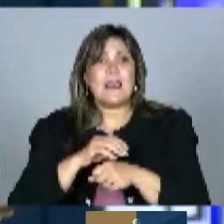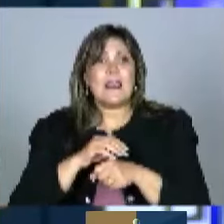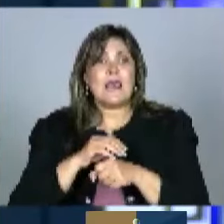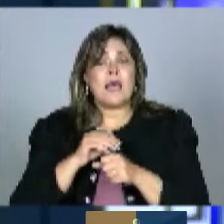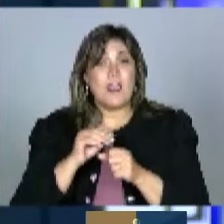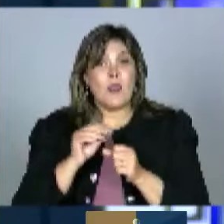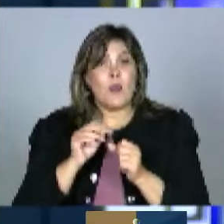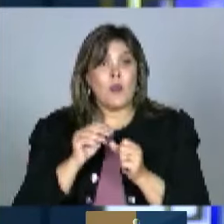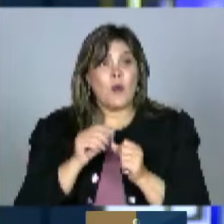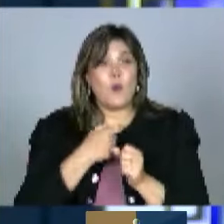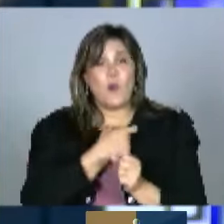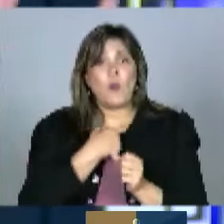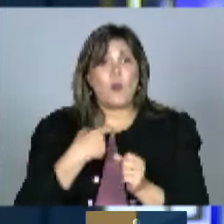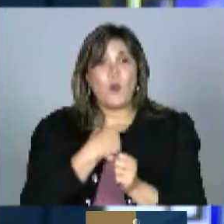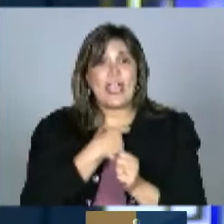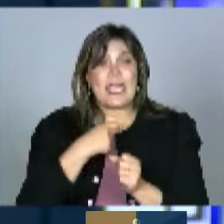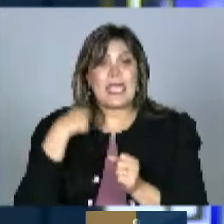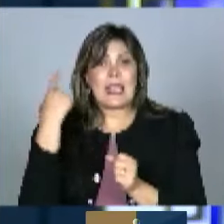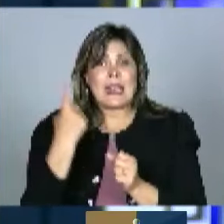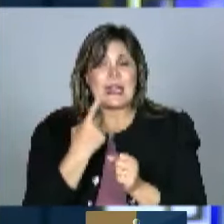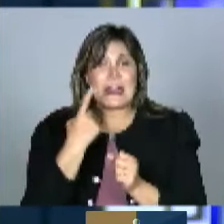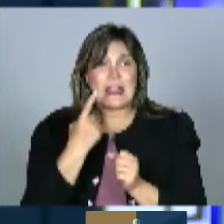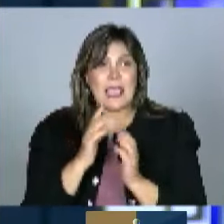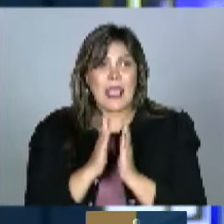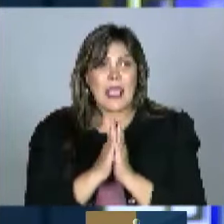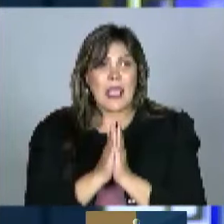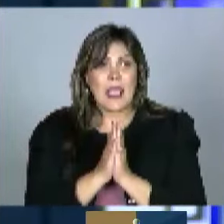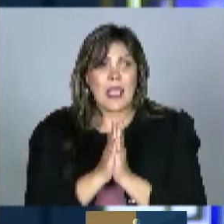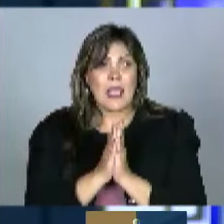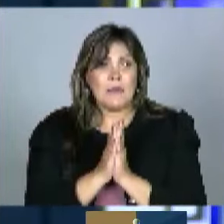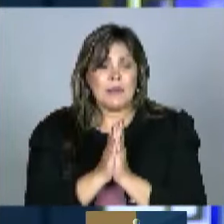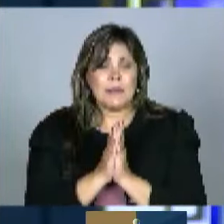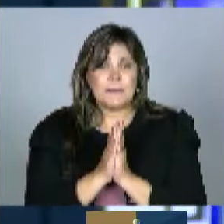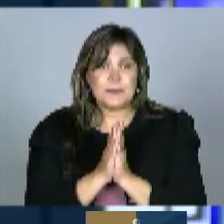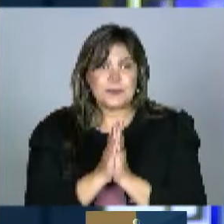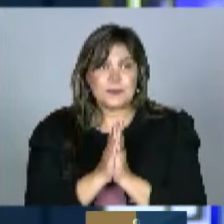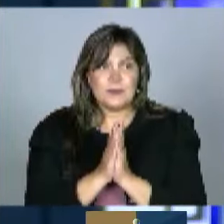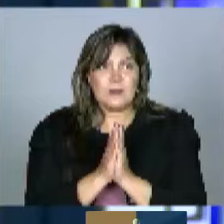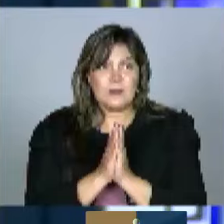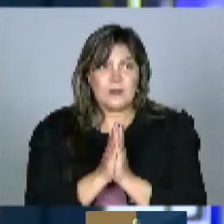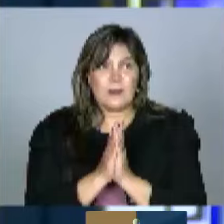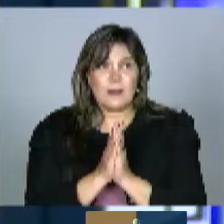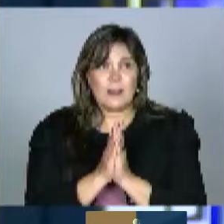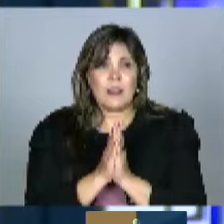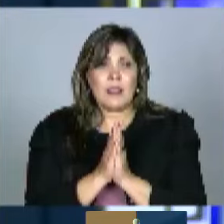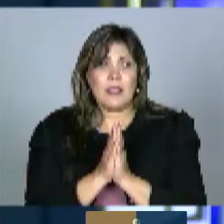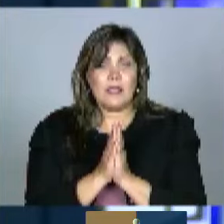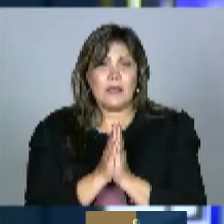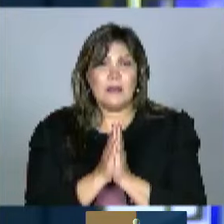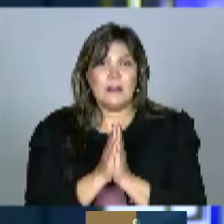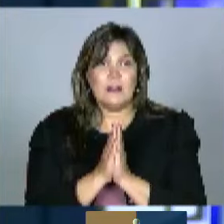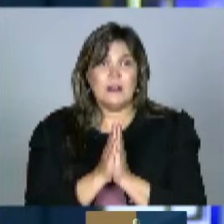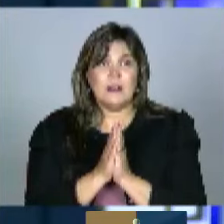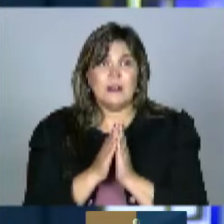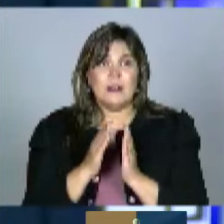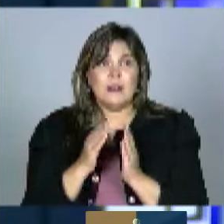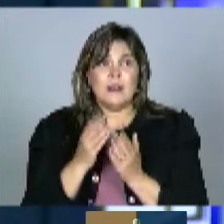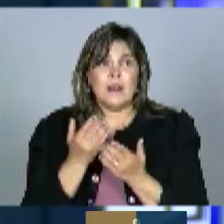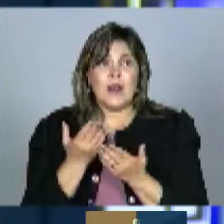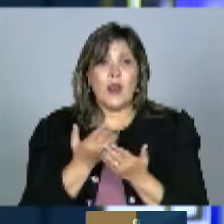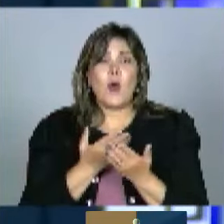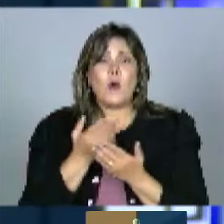ظاهر وكيل النيابه منظهر اه لما يصدر قرار الت بيتلم س في الحيازه الحيازه